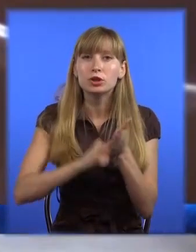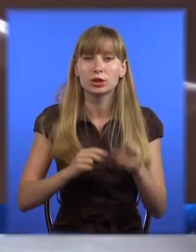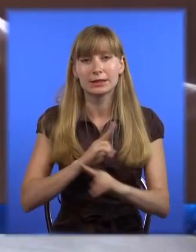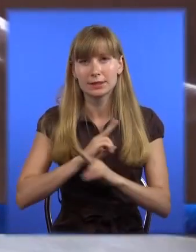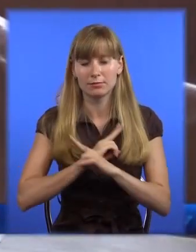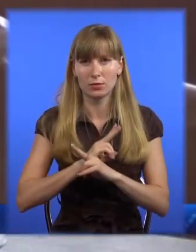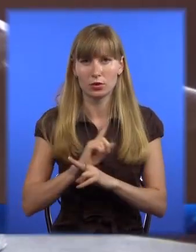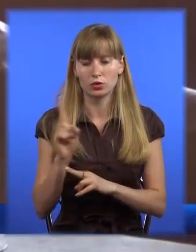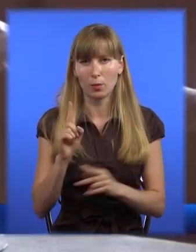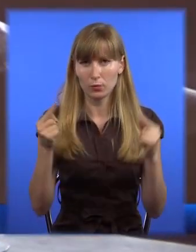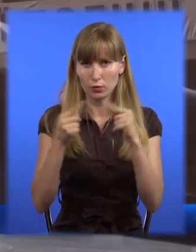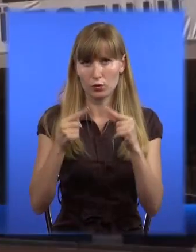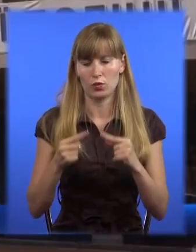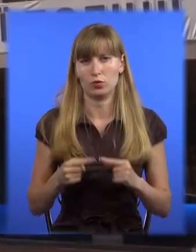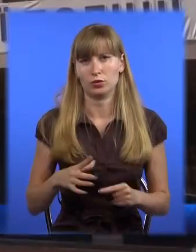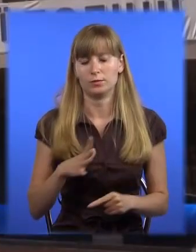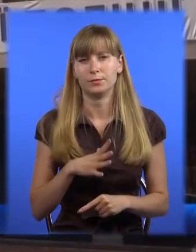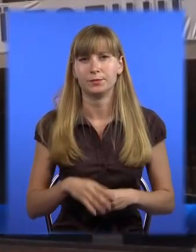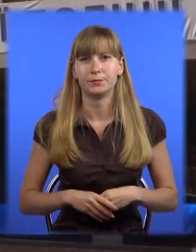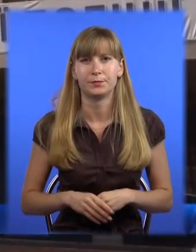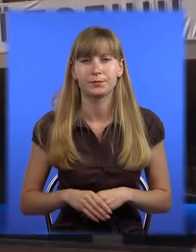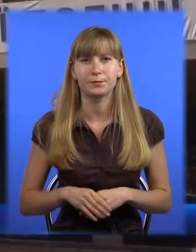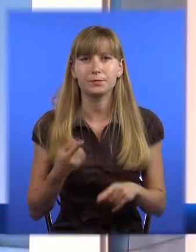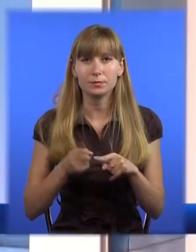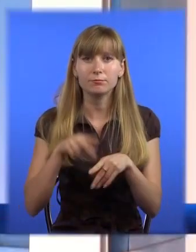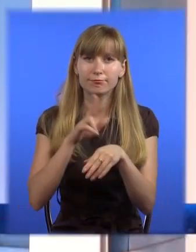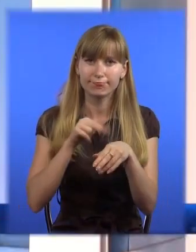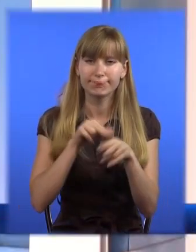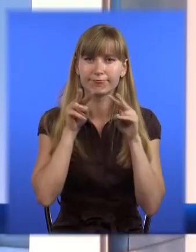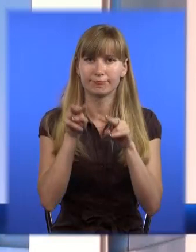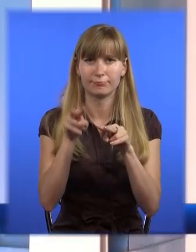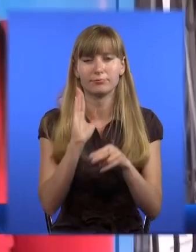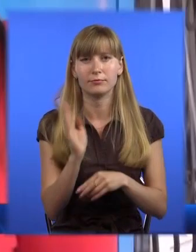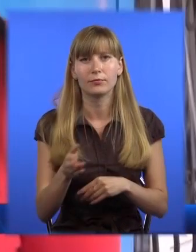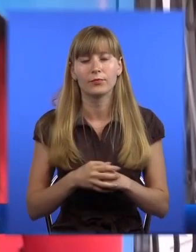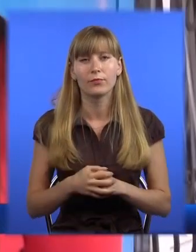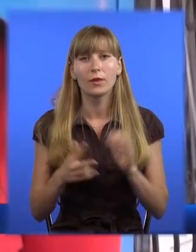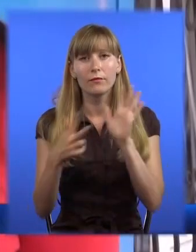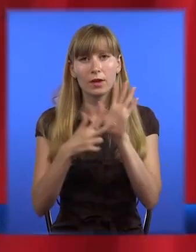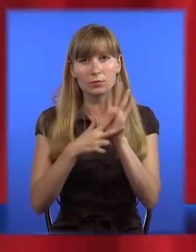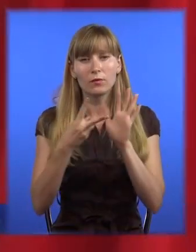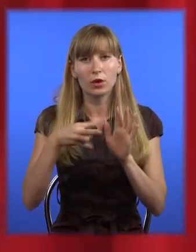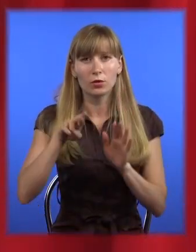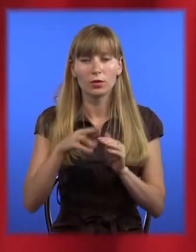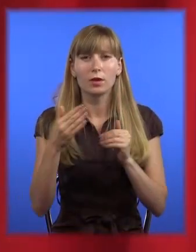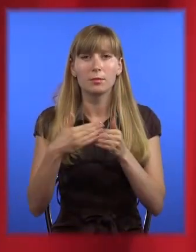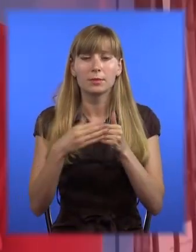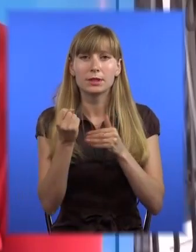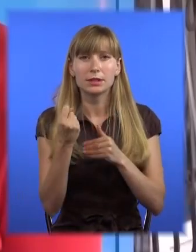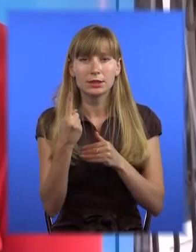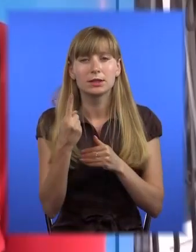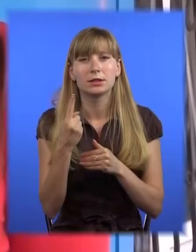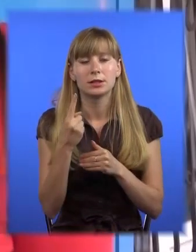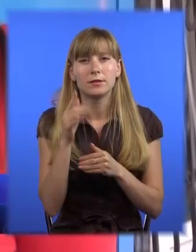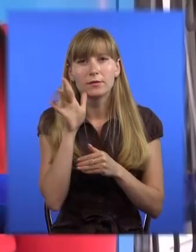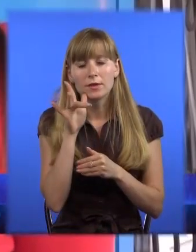смерті, щоб розставити всі крапки над «і», справа залишається на контролі у правоохоронців. 8 липня приблизно 12-й годині